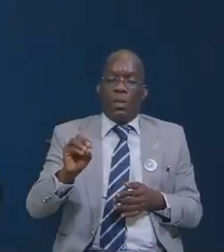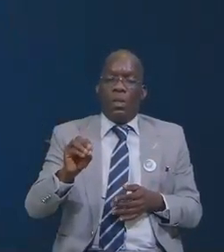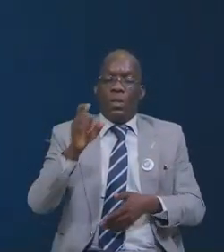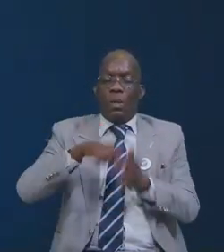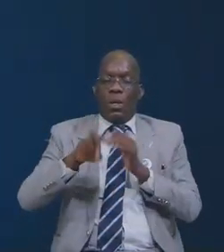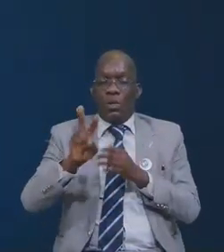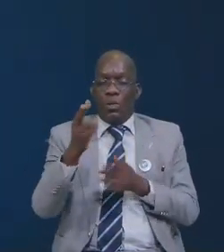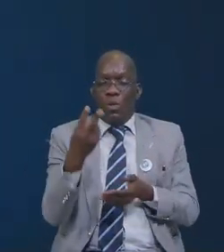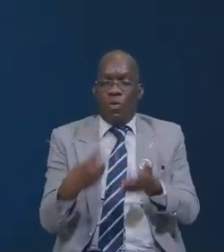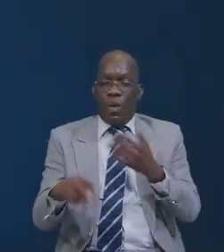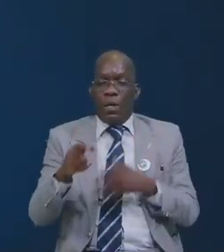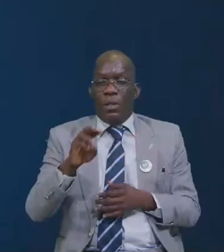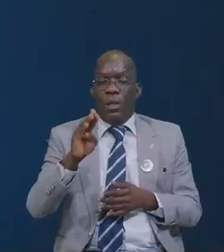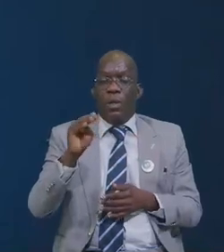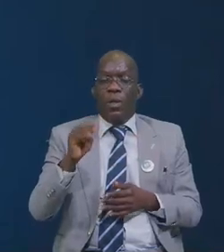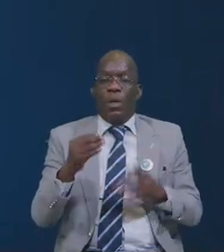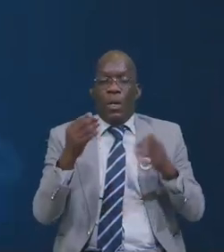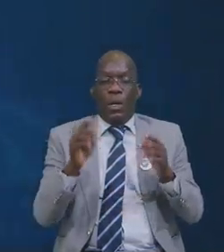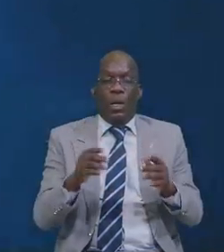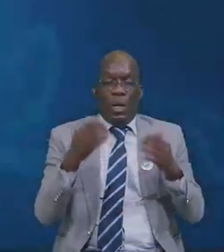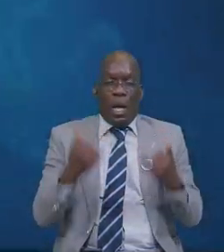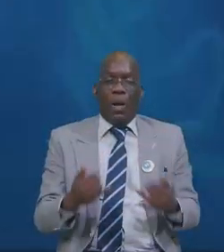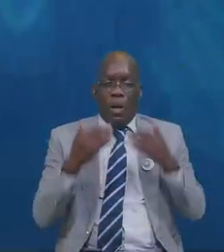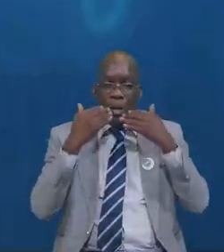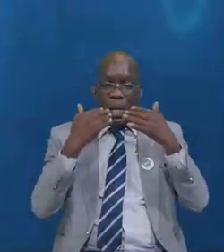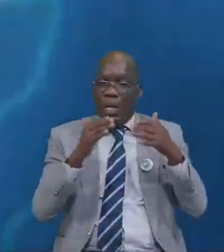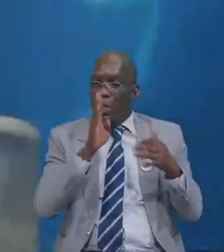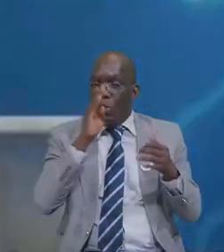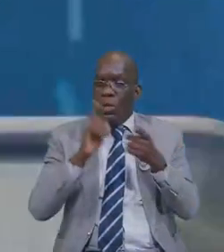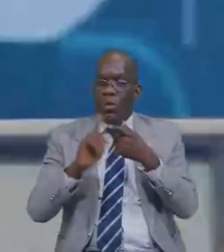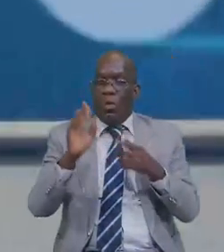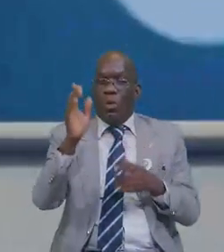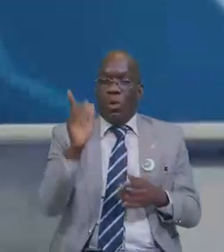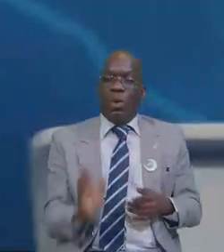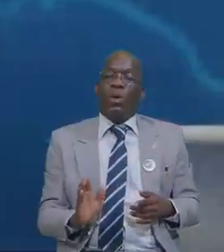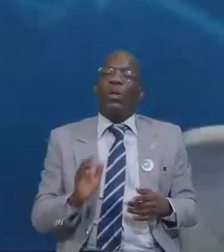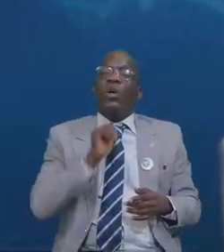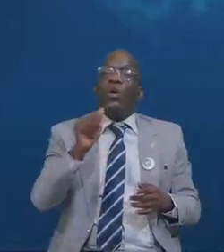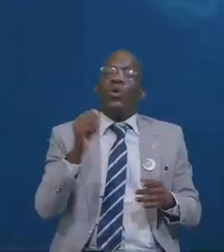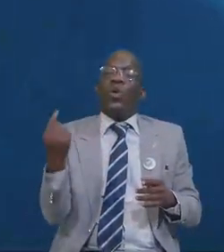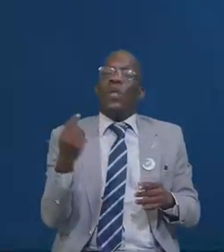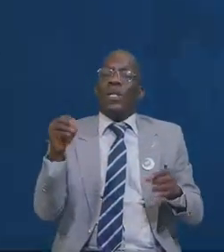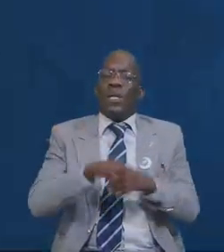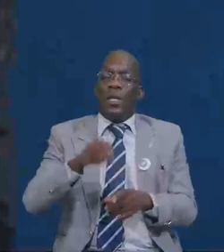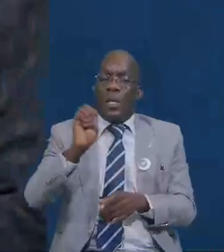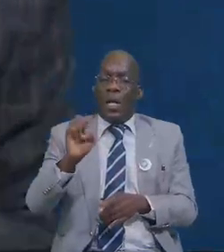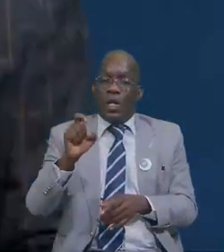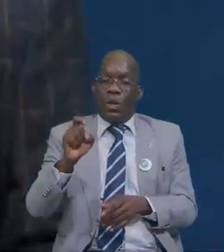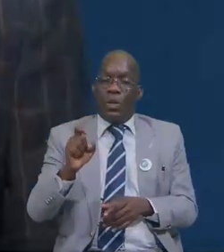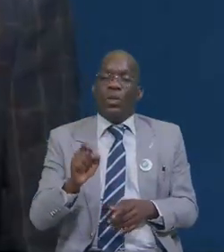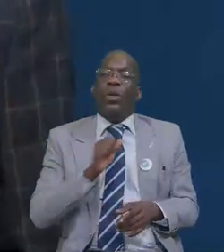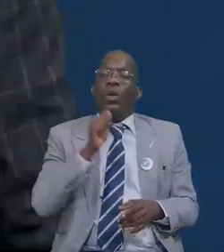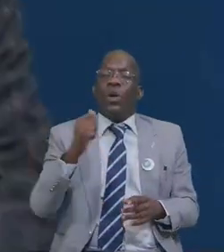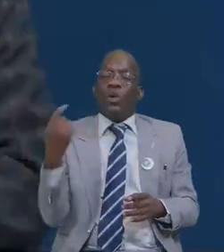2, verset 14. Grâce soit rendue à Dieu. Ce n'est pas seulement en Exode,